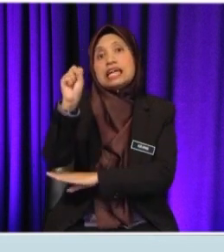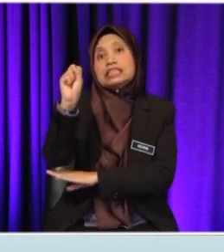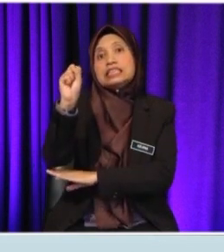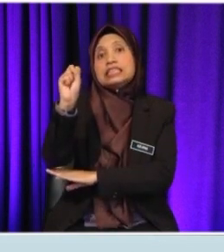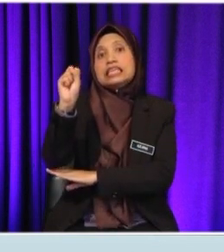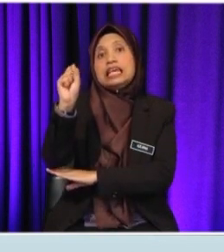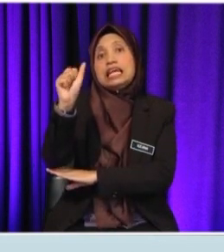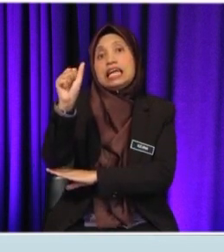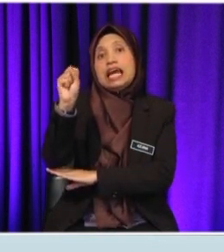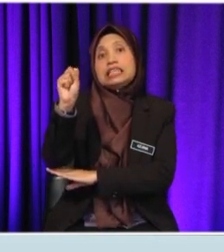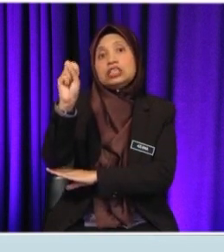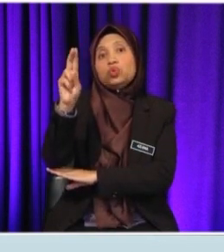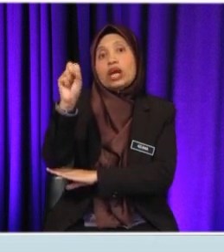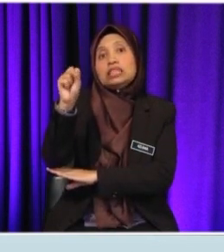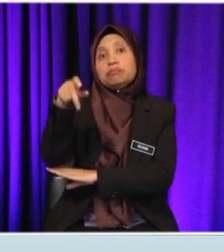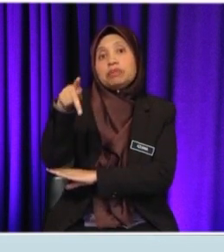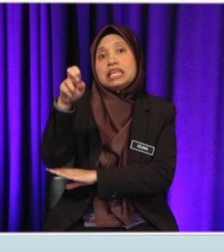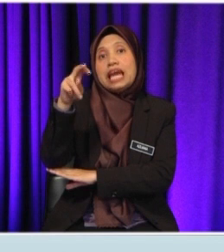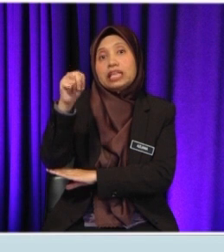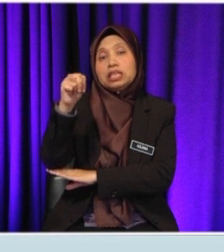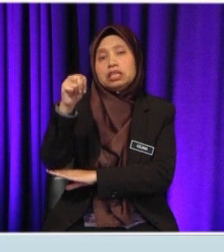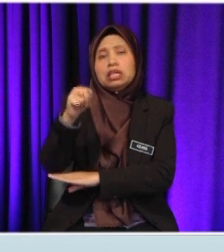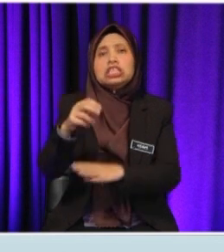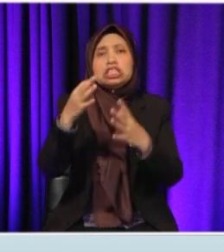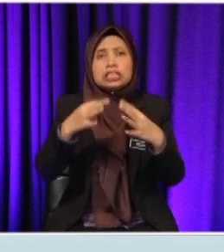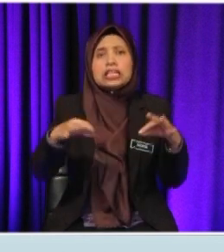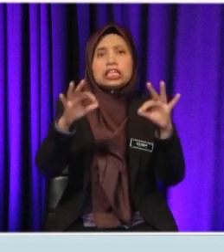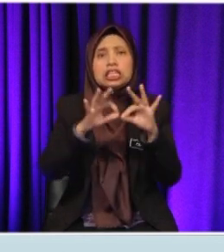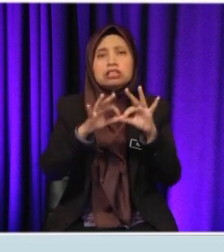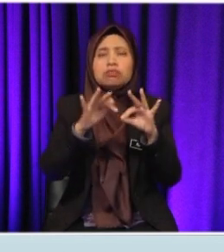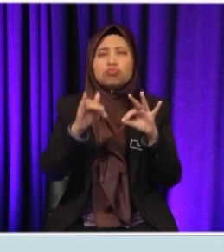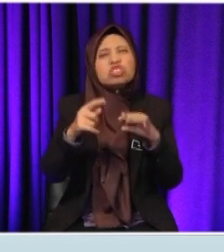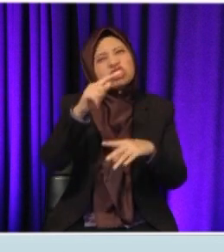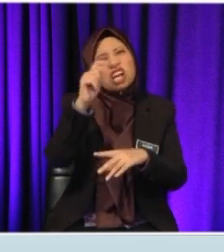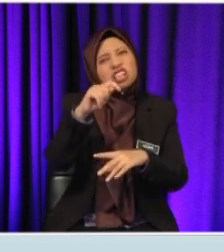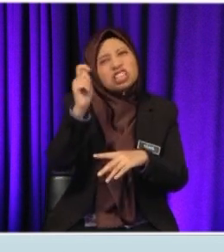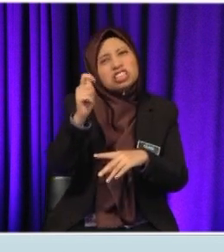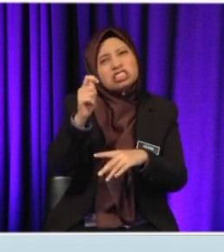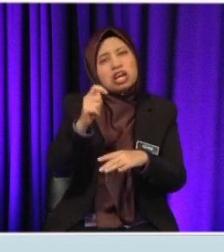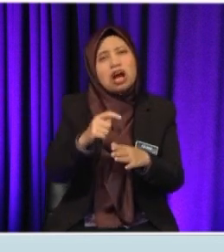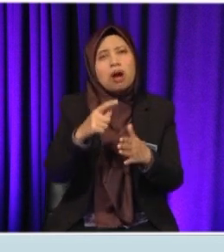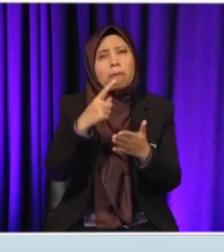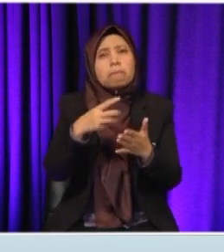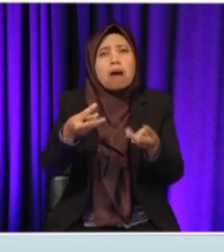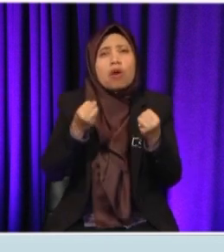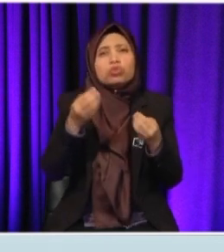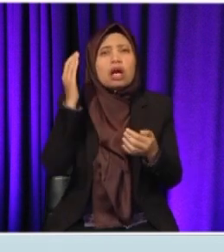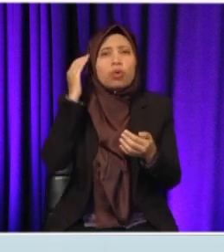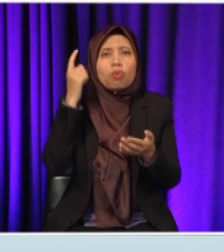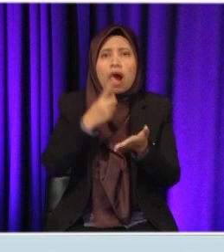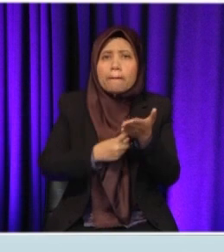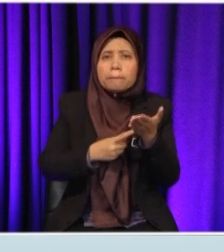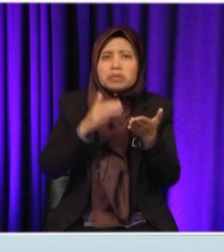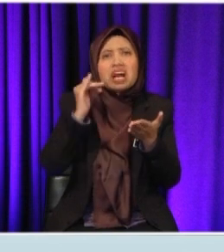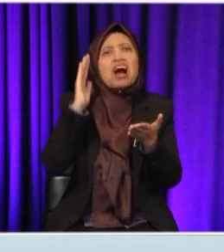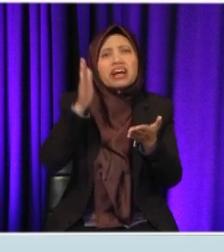ataupun ketegangan ialah peristiwa dalam cerita yang menimbulkan keadaan tertanya-tanya atau perasaan ingin tahu apa peristiwa yang akan